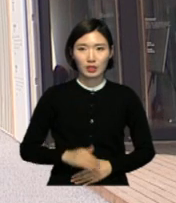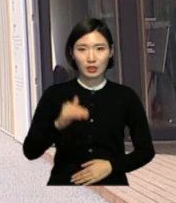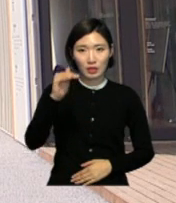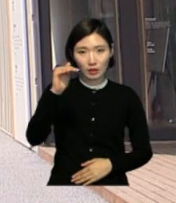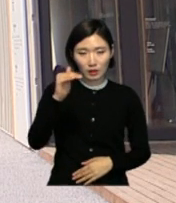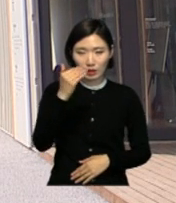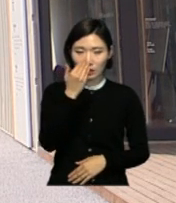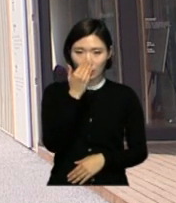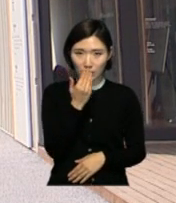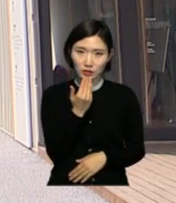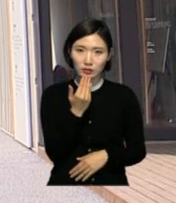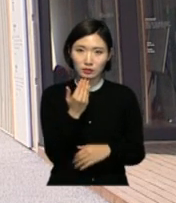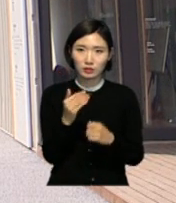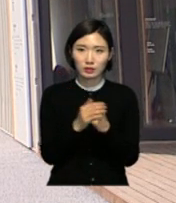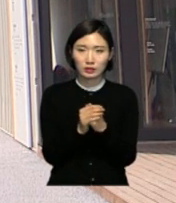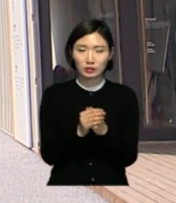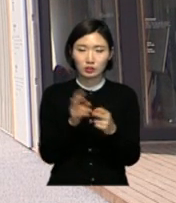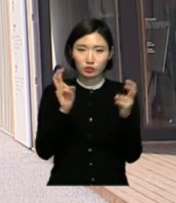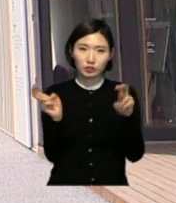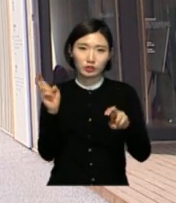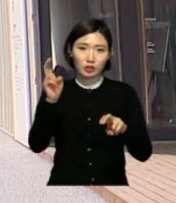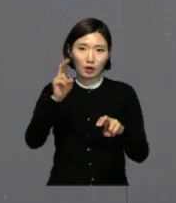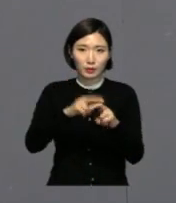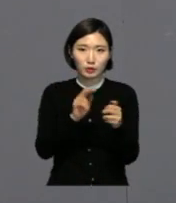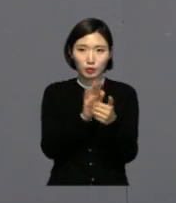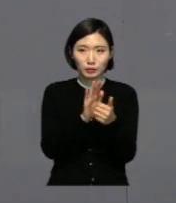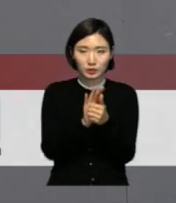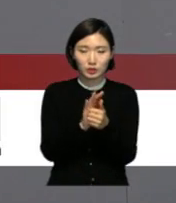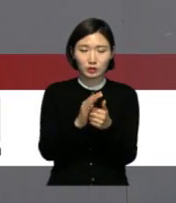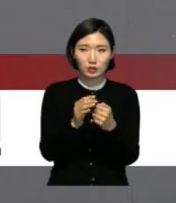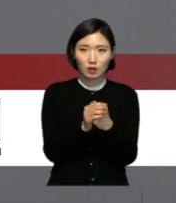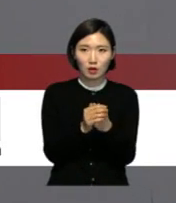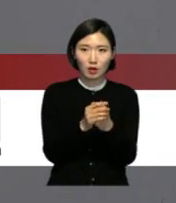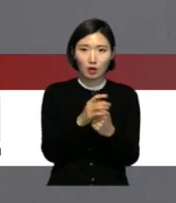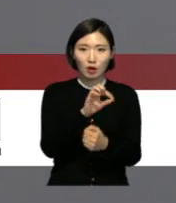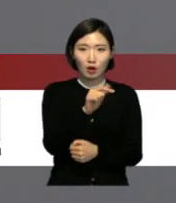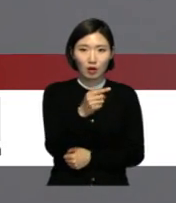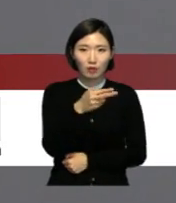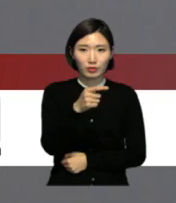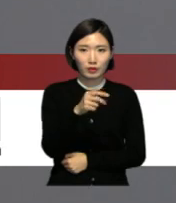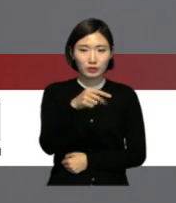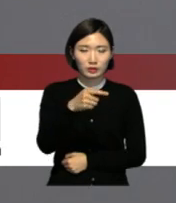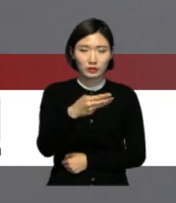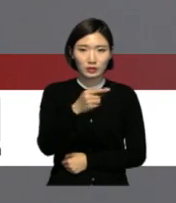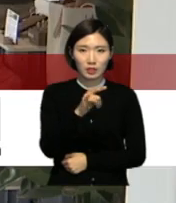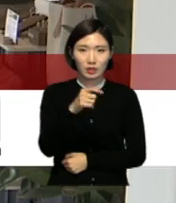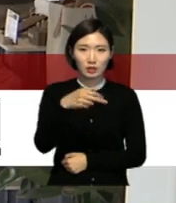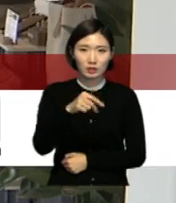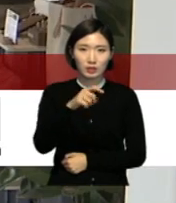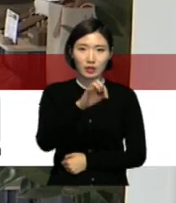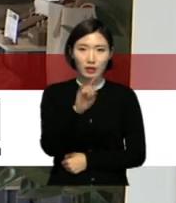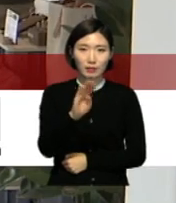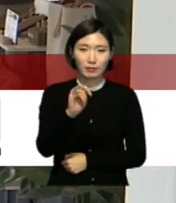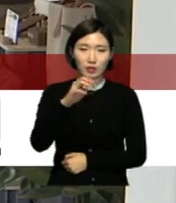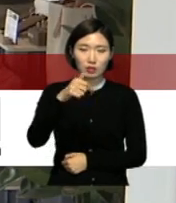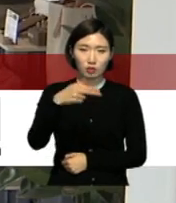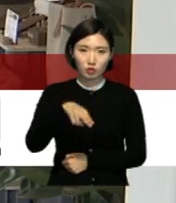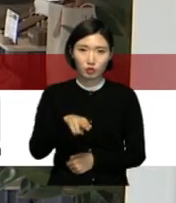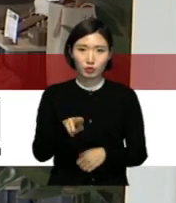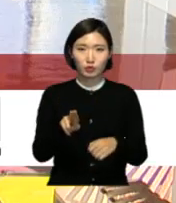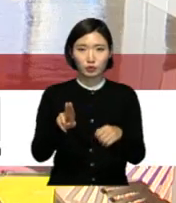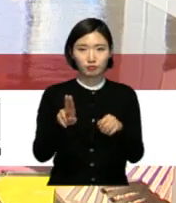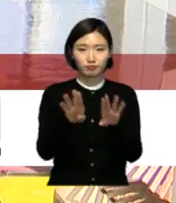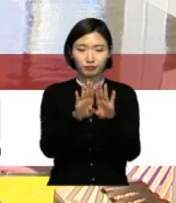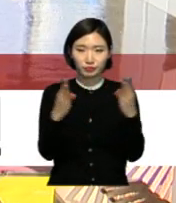자세로 취약계층의 자립을 돕는다는 의미의 공간, 언더스탠드 에비뉴가 문을 열었습니다. 이곳에선 임대료가